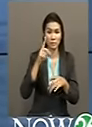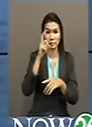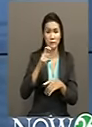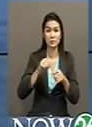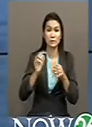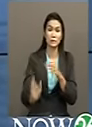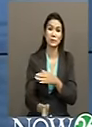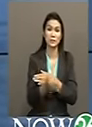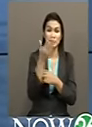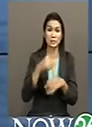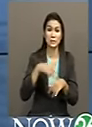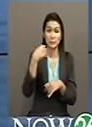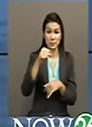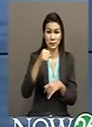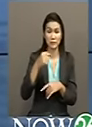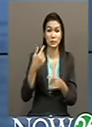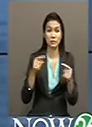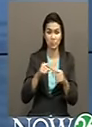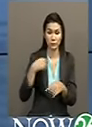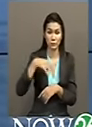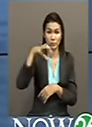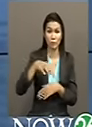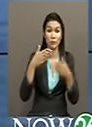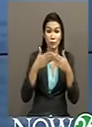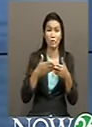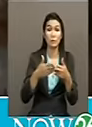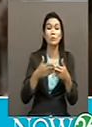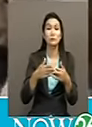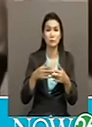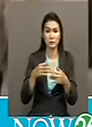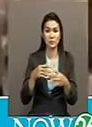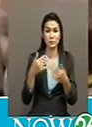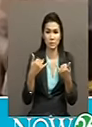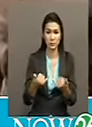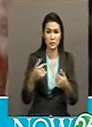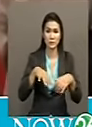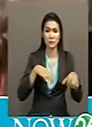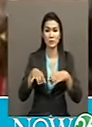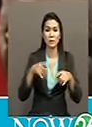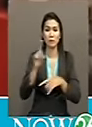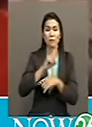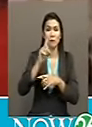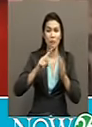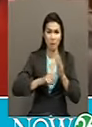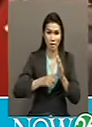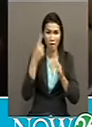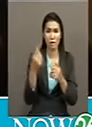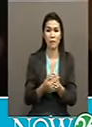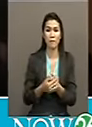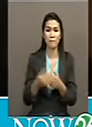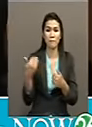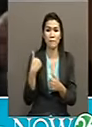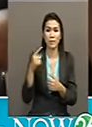โมงเช้าที่ผ่านมาที่โรงพยาบาลศรีราชนะครับวันนี้จัดงานพิธีรดน้ำศพเป็นวันแรกครับ